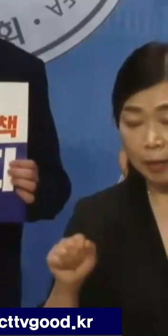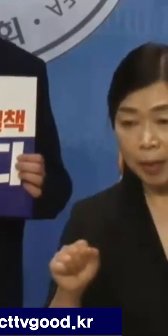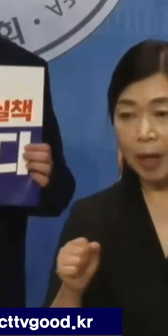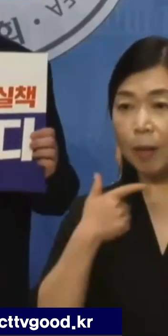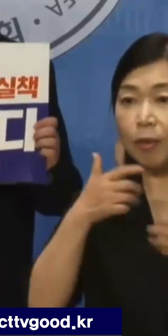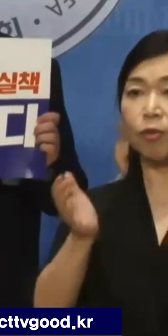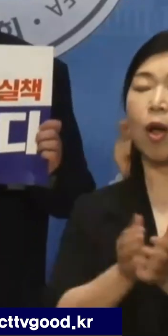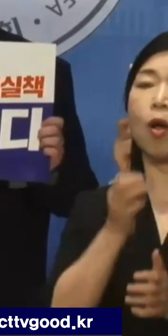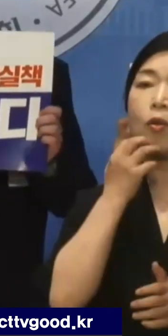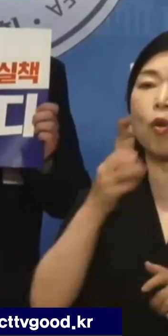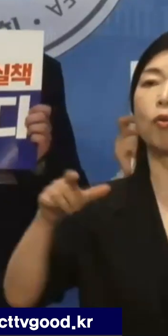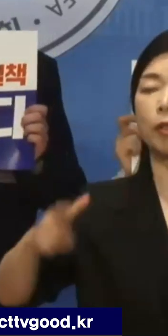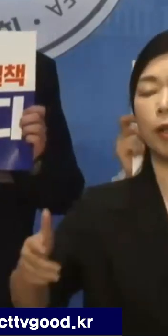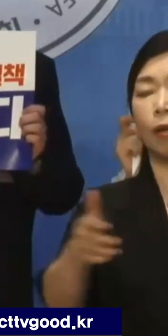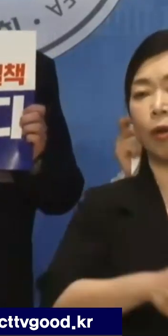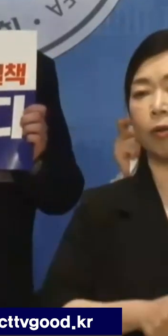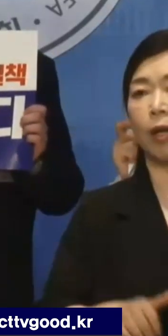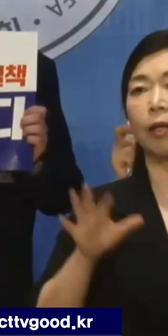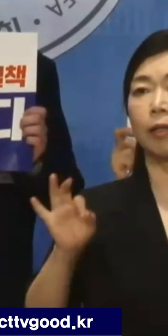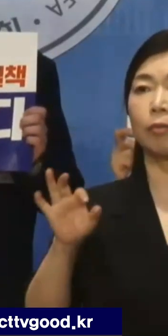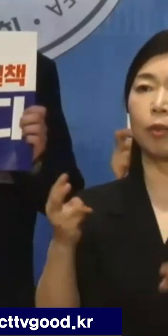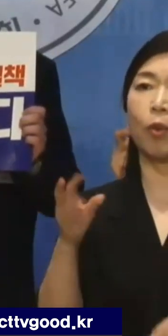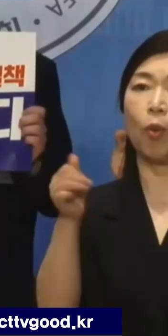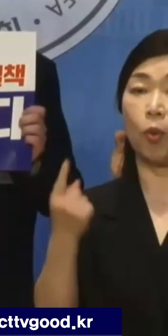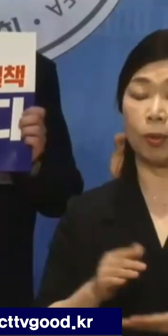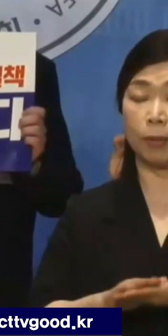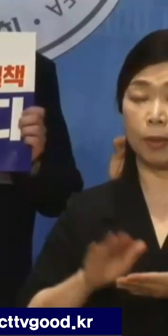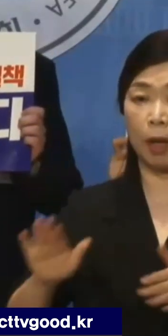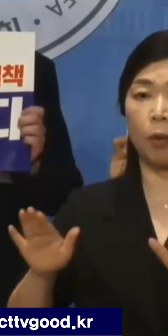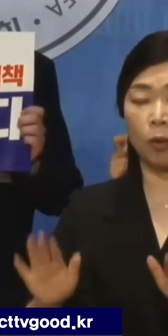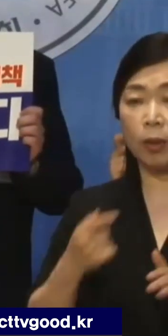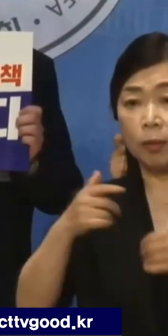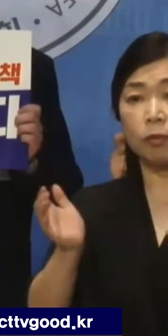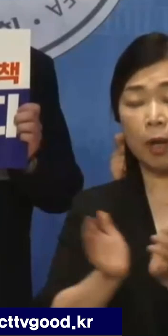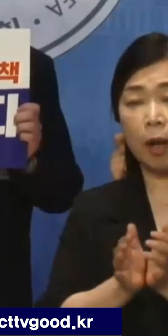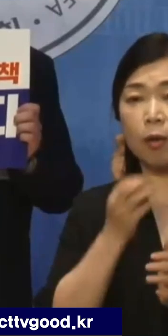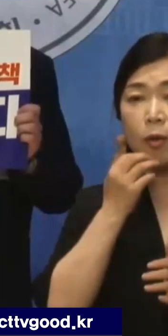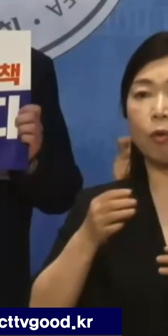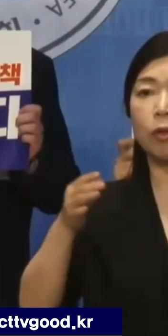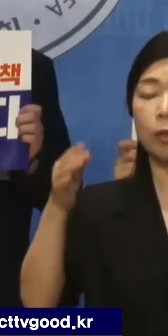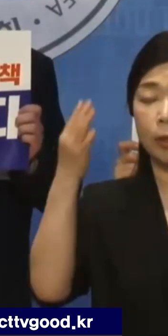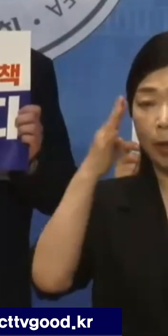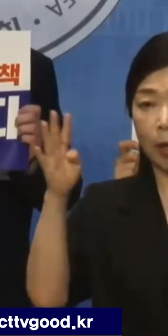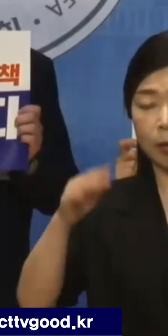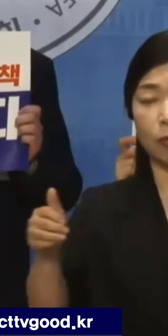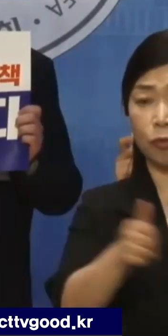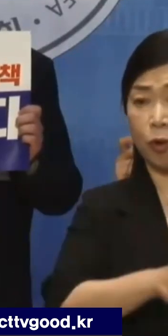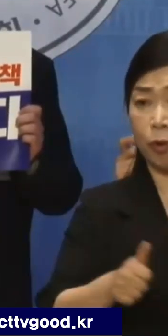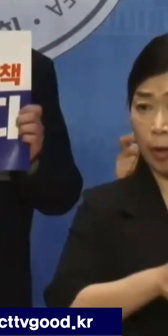안녕하십니까. 더불어민주당 서울시당 위원장 김영우입니다. 오늘은 더불어민주당 서울시당 대학생위원회